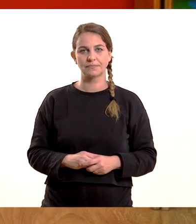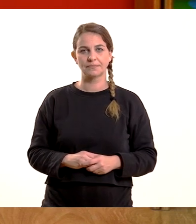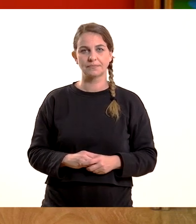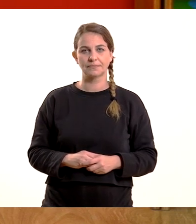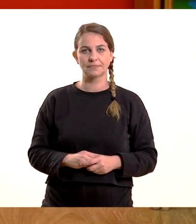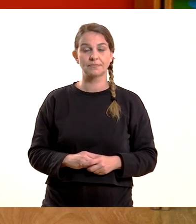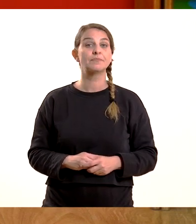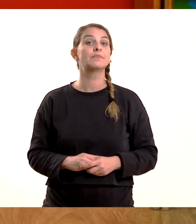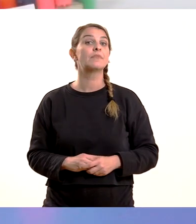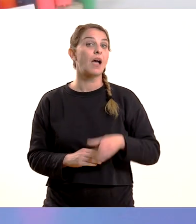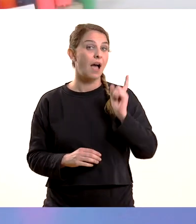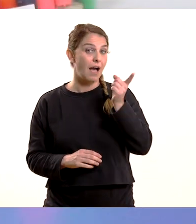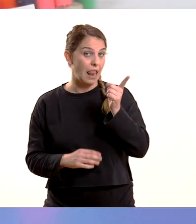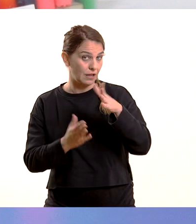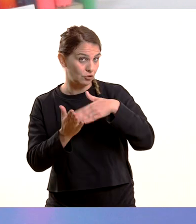Το γαλάζιο.